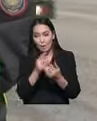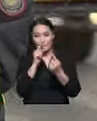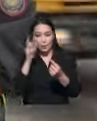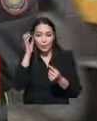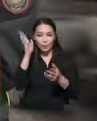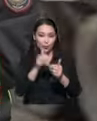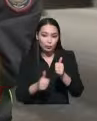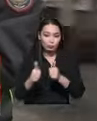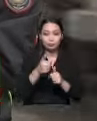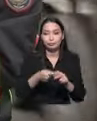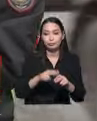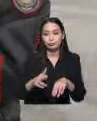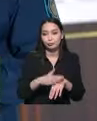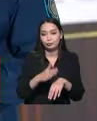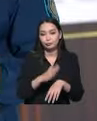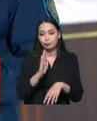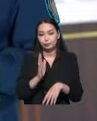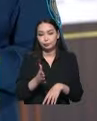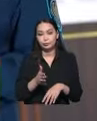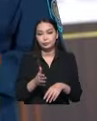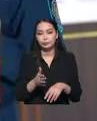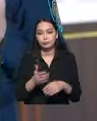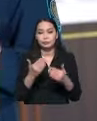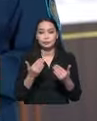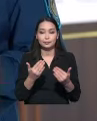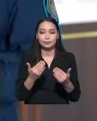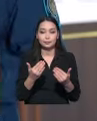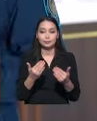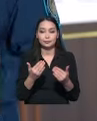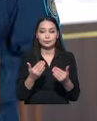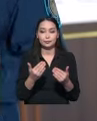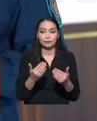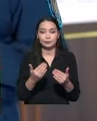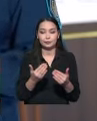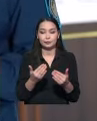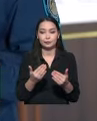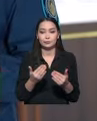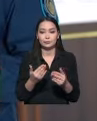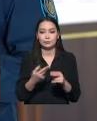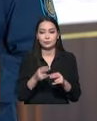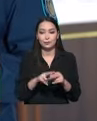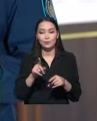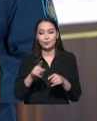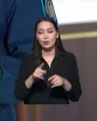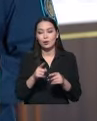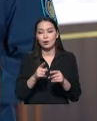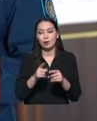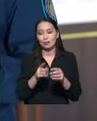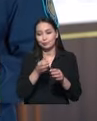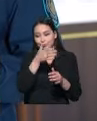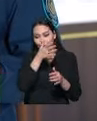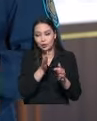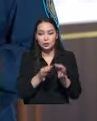жаза қолданылады. Бір тұтас таңбалаусыздығы дейміз ғой, одинарная сплошная линияны кесіп өткен үшін жауапкершілік